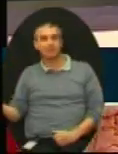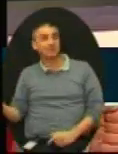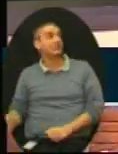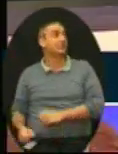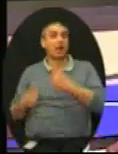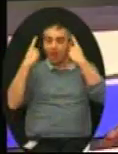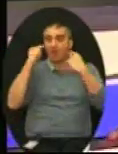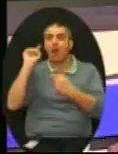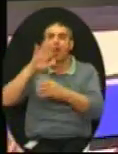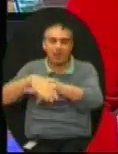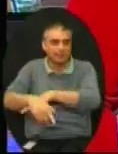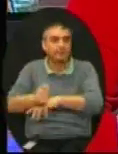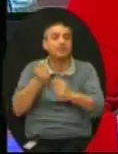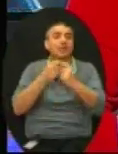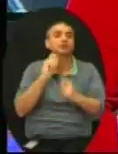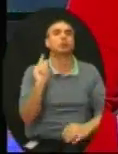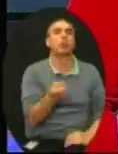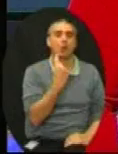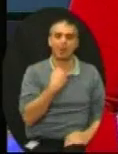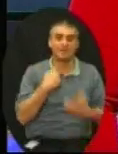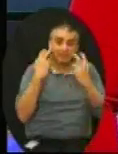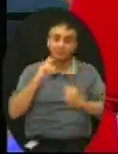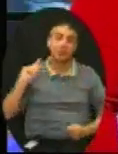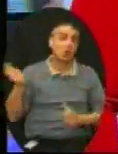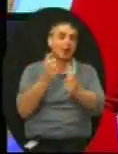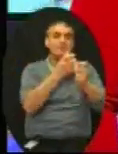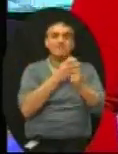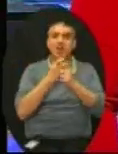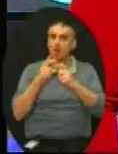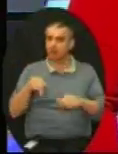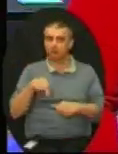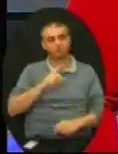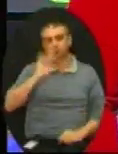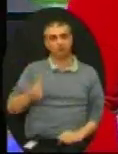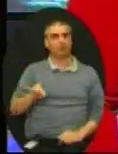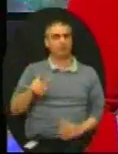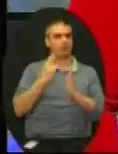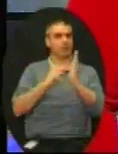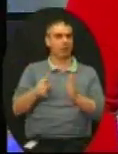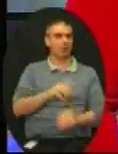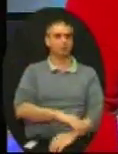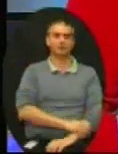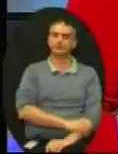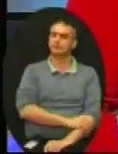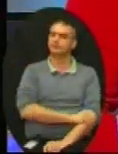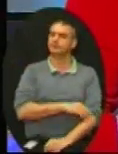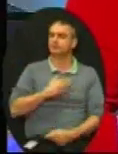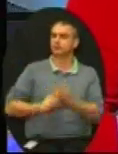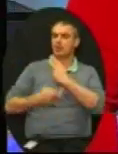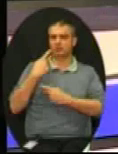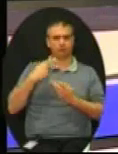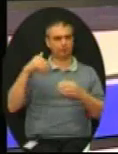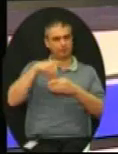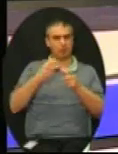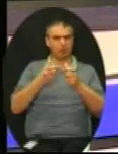להגיע לחרדים, זה קשור לכולנו, ואני מצפה מכל סיעות הבית לעמוד נגד. אני רוצה אבל רגע לחזור איתך למישור הפנים-מפלגתי. שתי